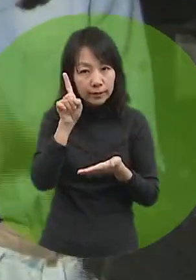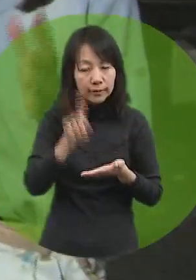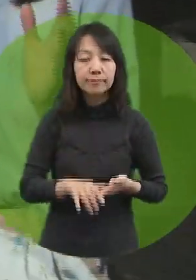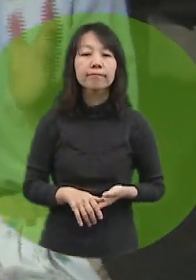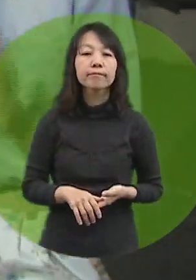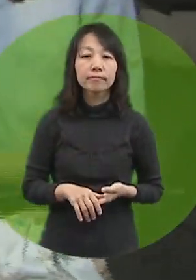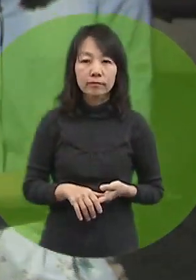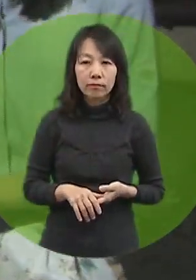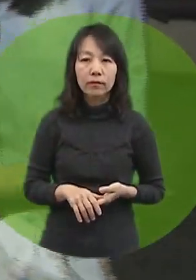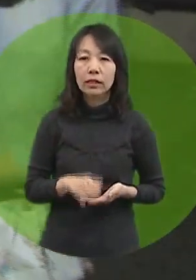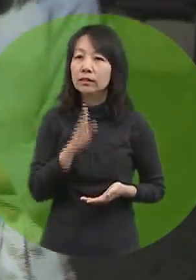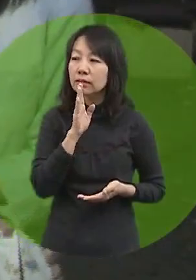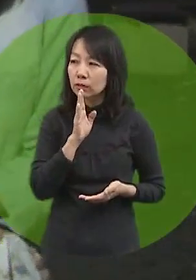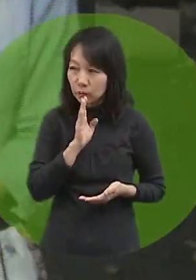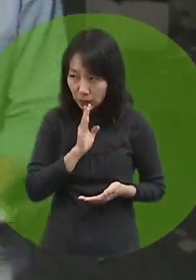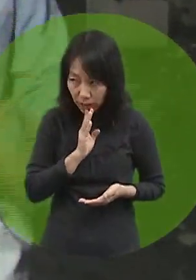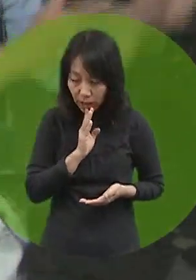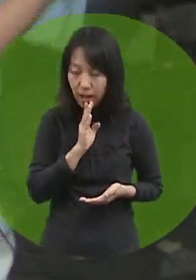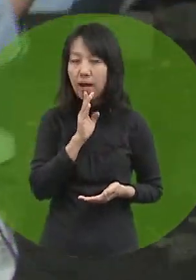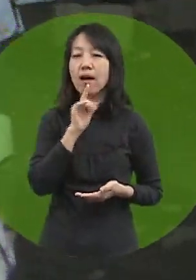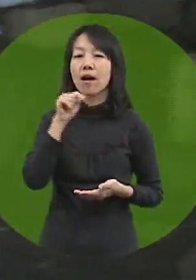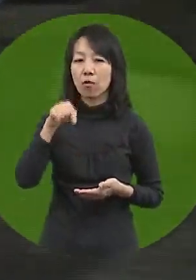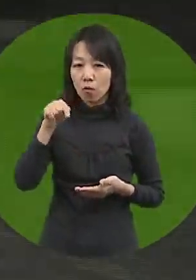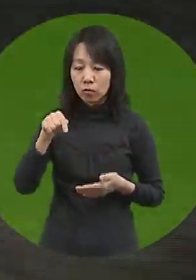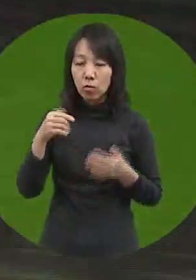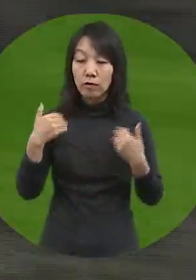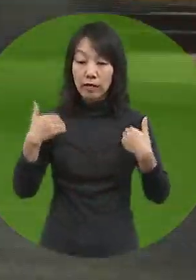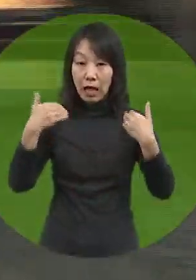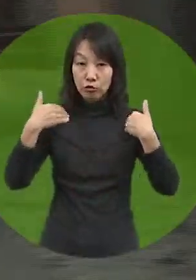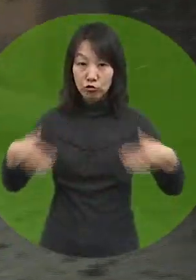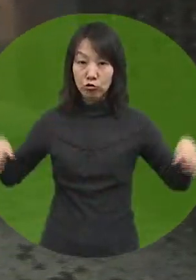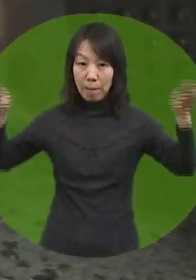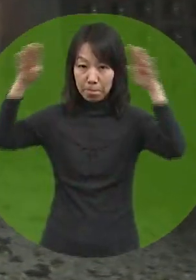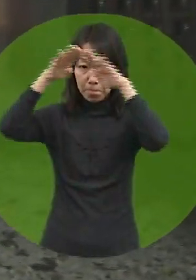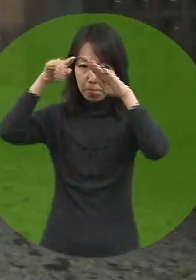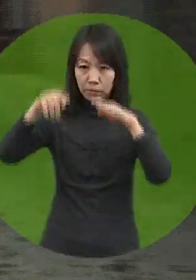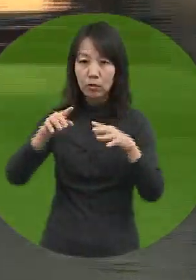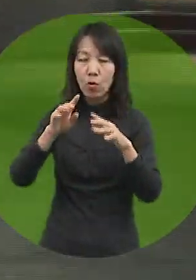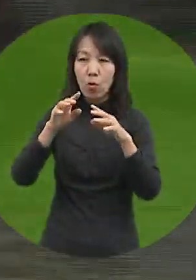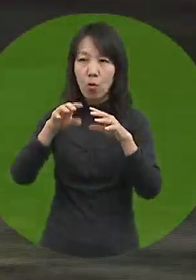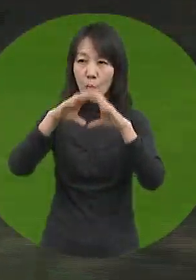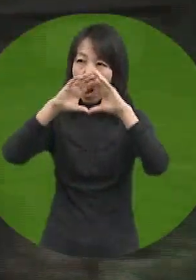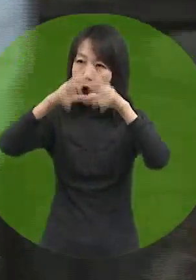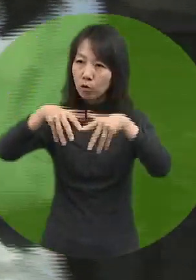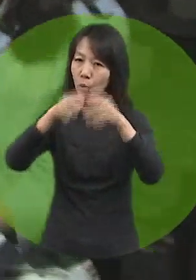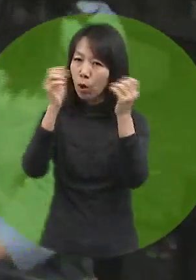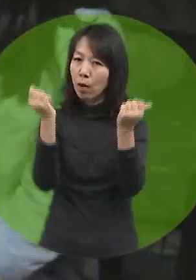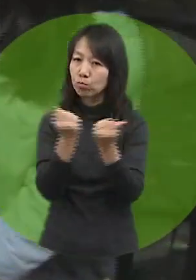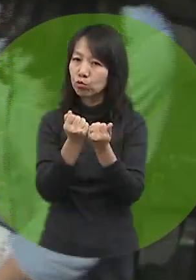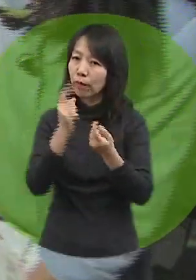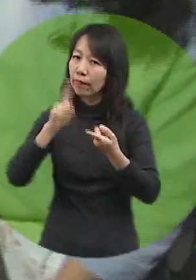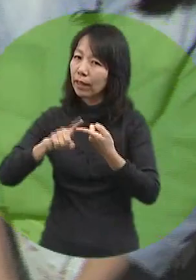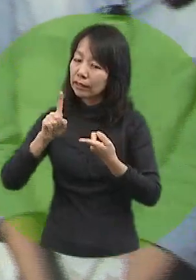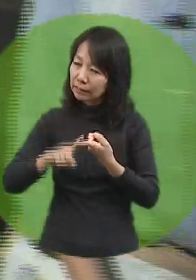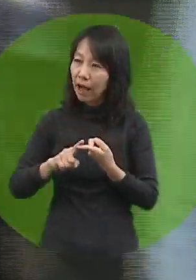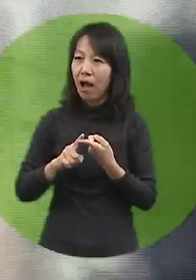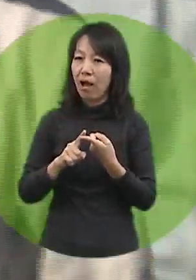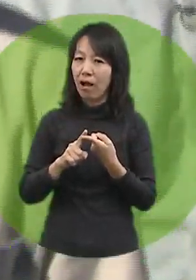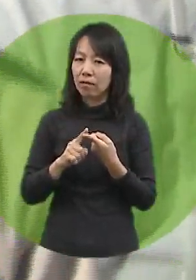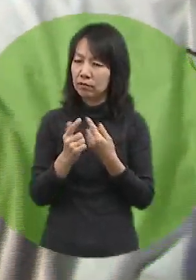実はここだけの話なんですが、おいおいおい、こちらの体育館でワールドカップ的な大会が開催されているそうなん